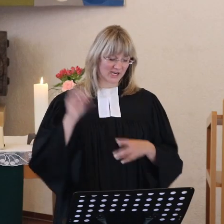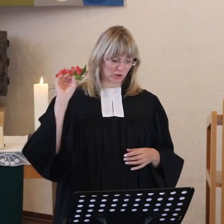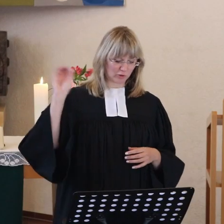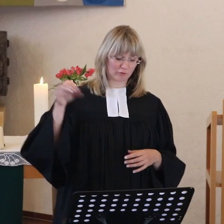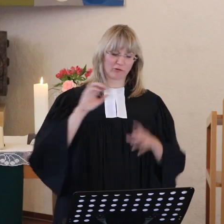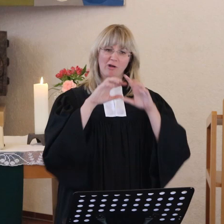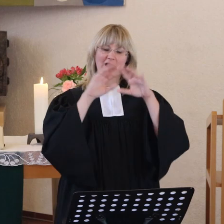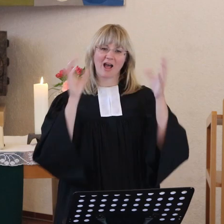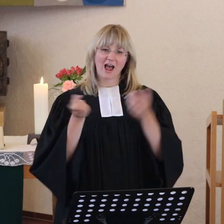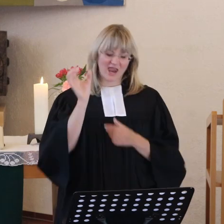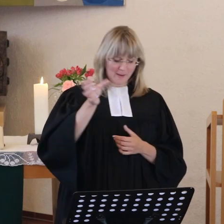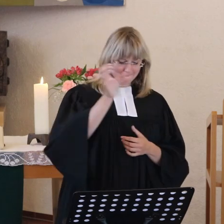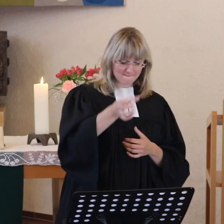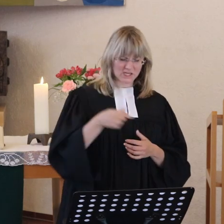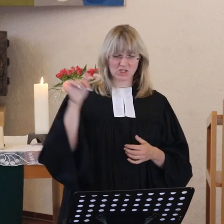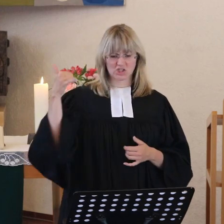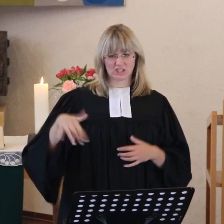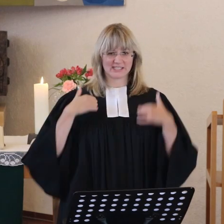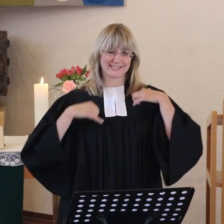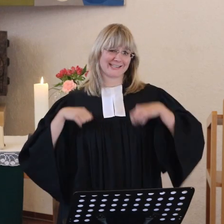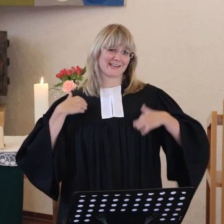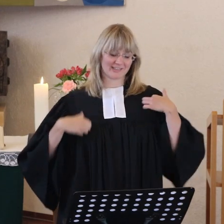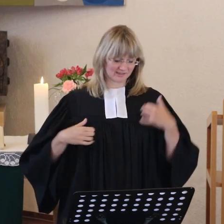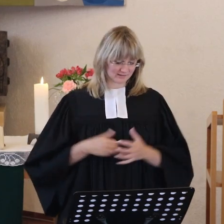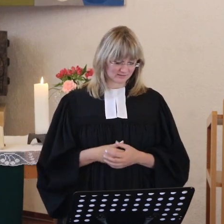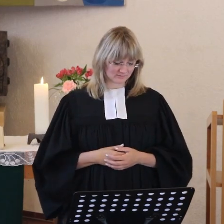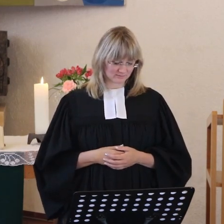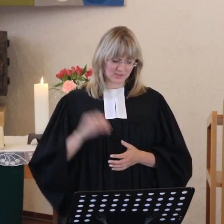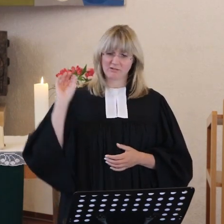Wir beten für alle, die zurzeit schwer erkrankt sind.